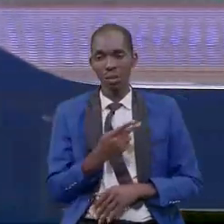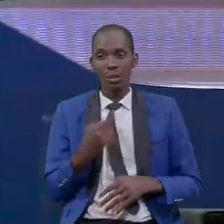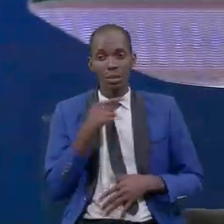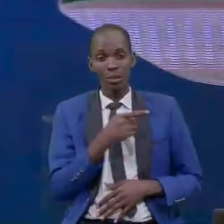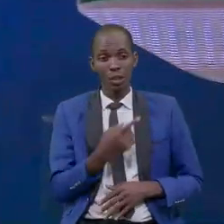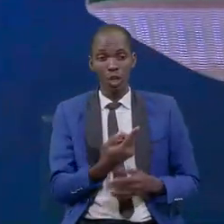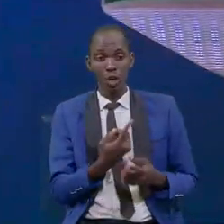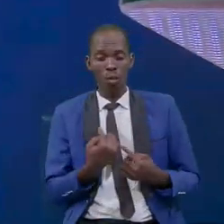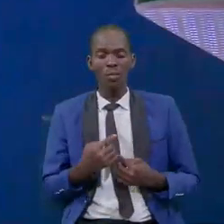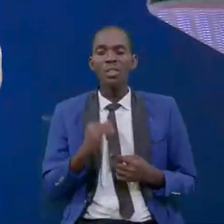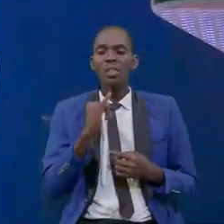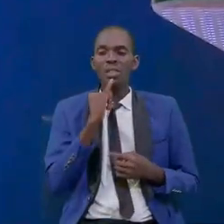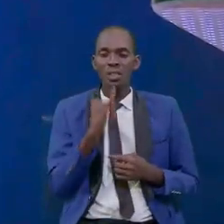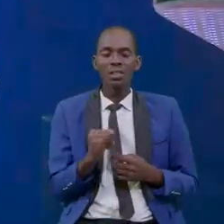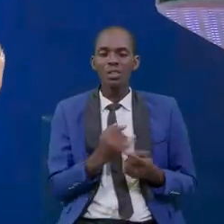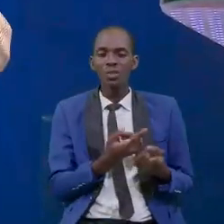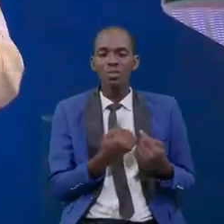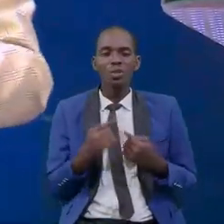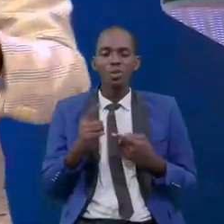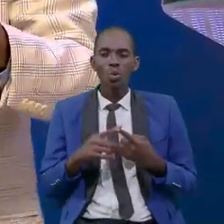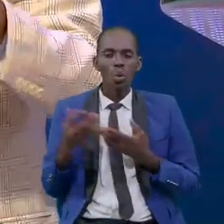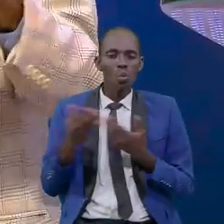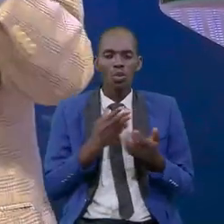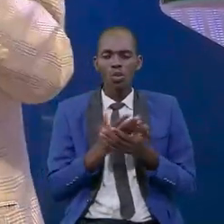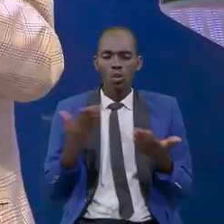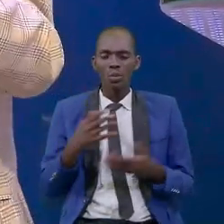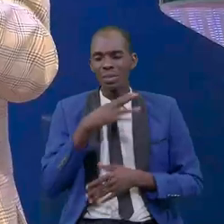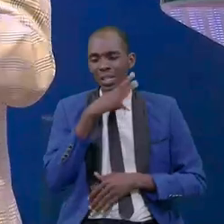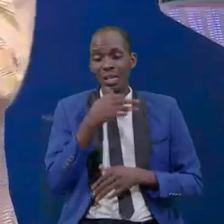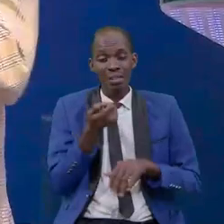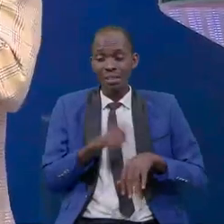Elle vient. Vraisemblablement, elle va encore dire quelque chose de sale.